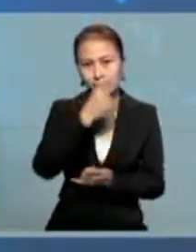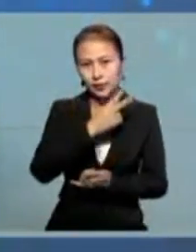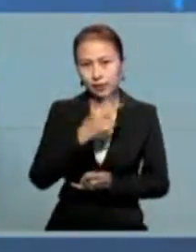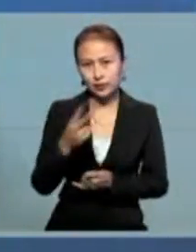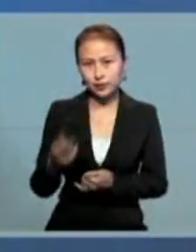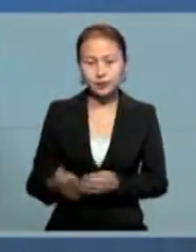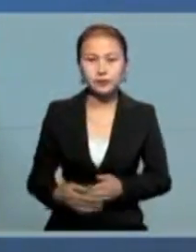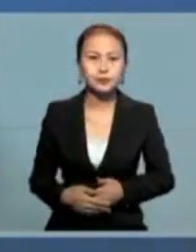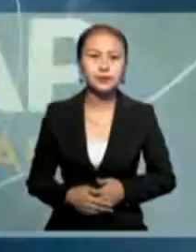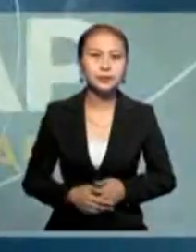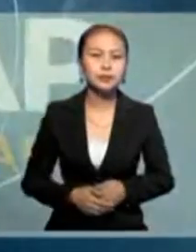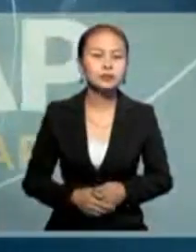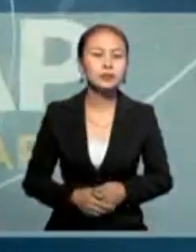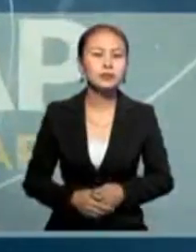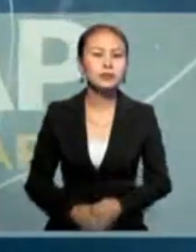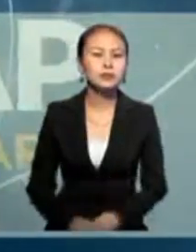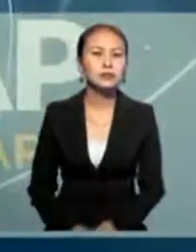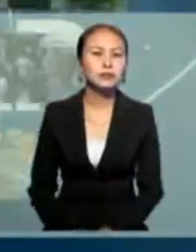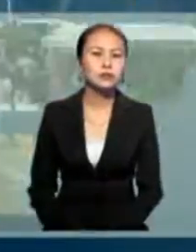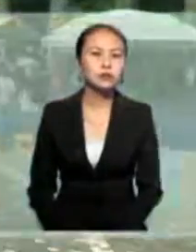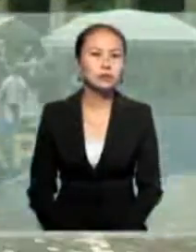көретіндеріңіз.